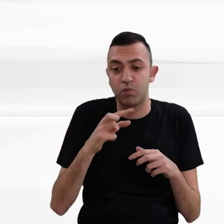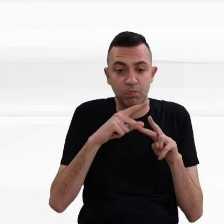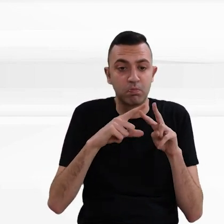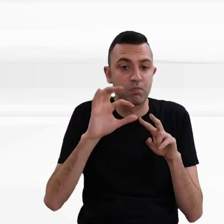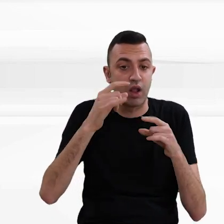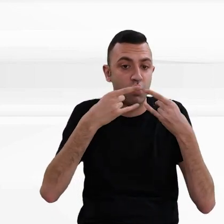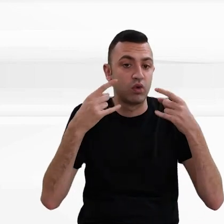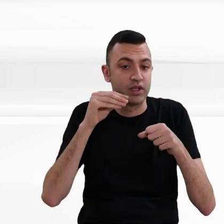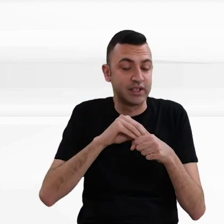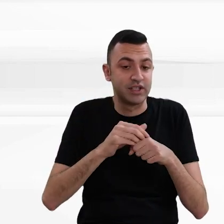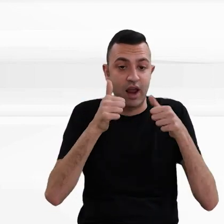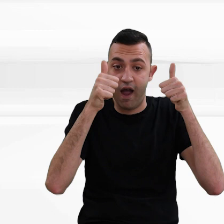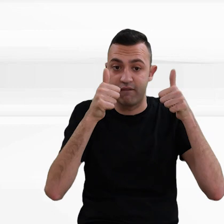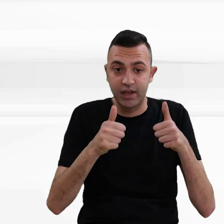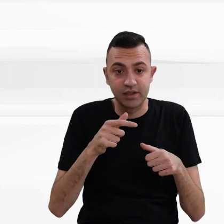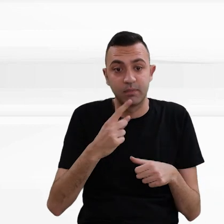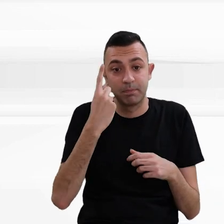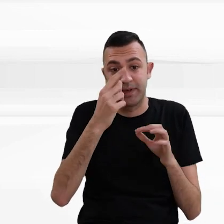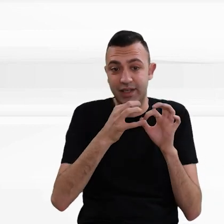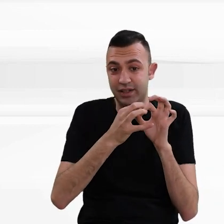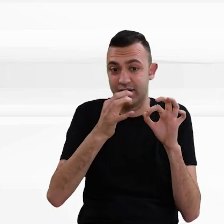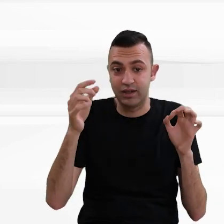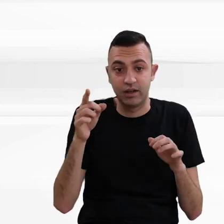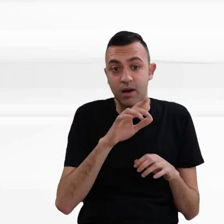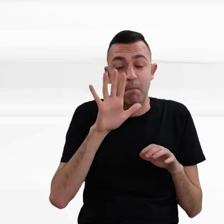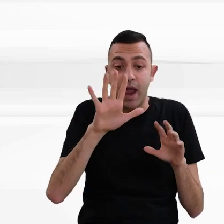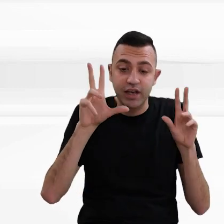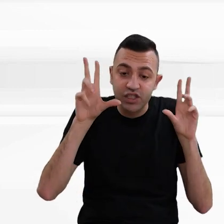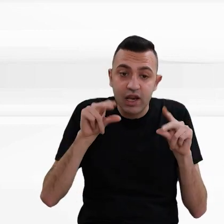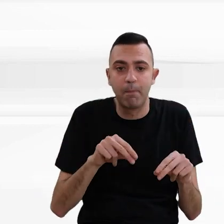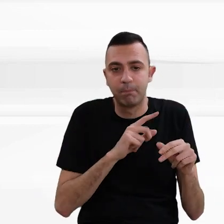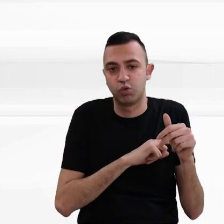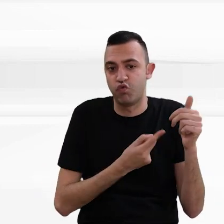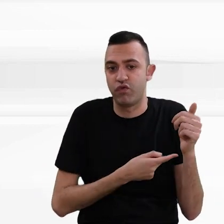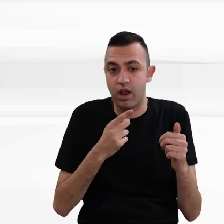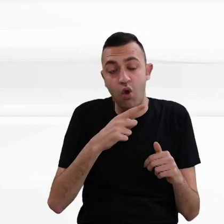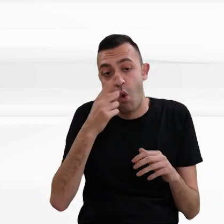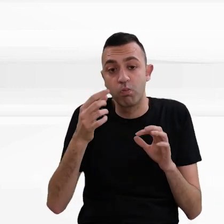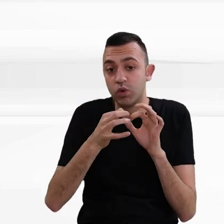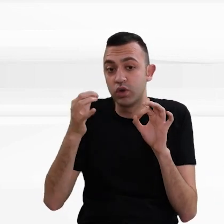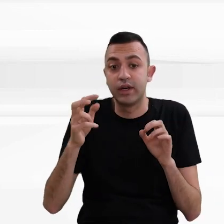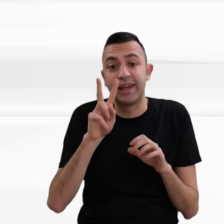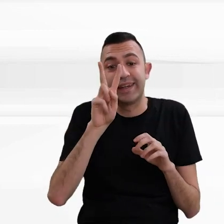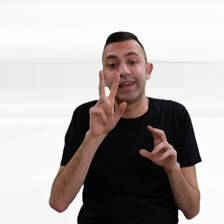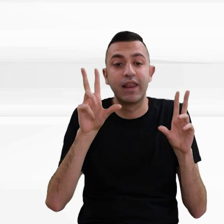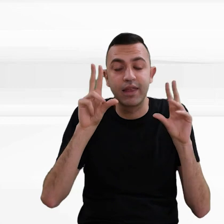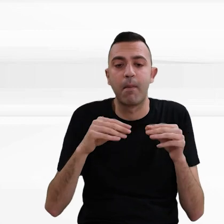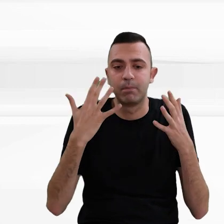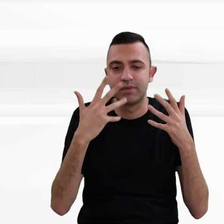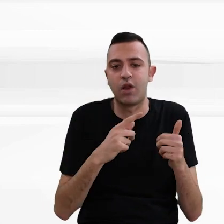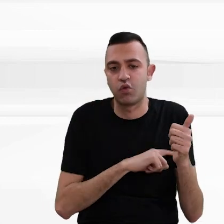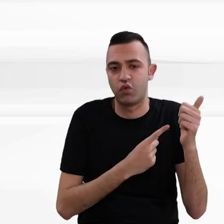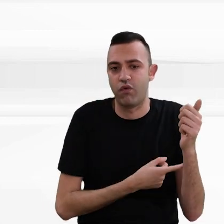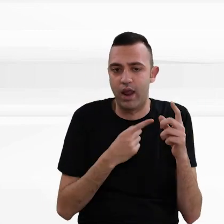panonun içine yerleştirilecek olan afişin bir kenarının uzunluğu 5'in tam sayı kuvveti diğer Kenar uzunluğu Daikin tam sayı